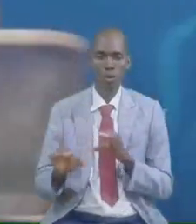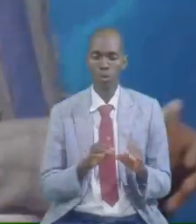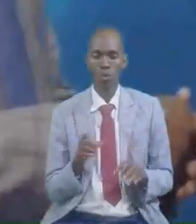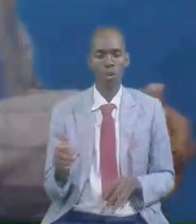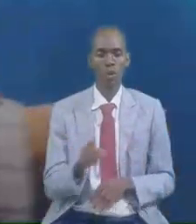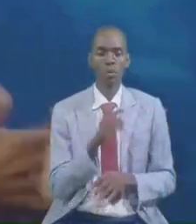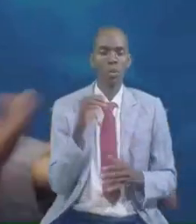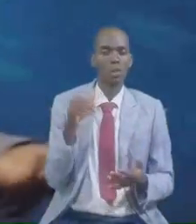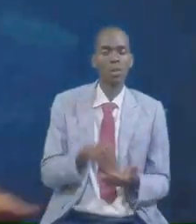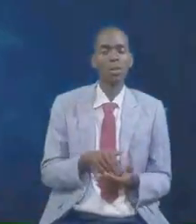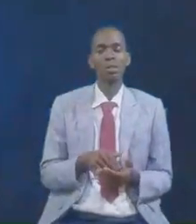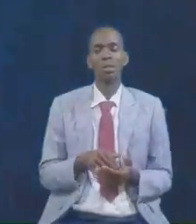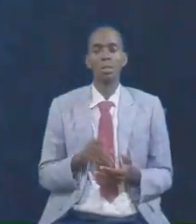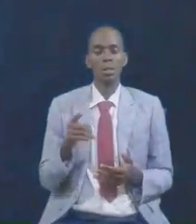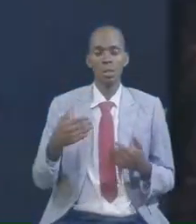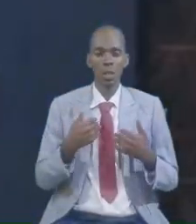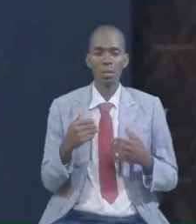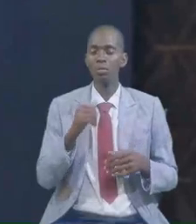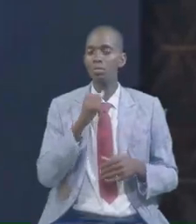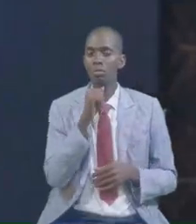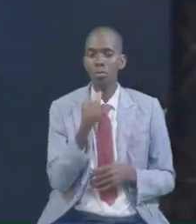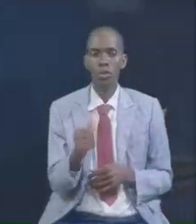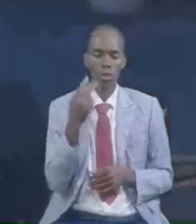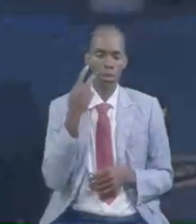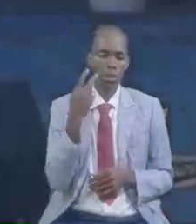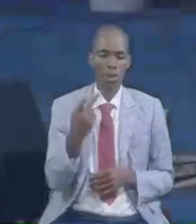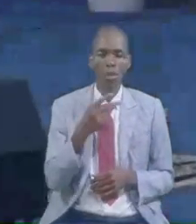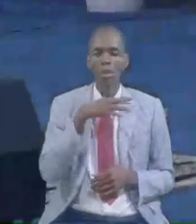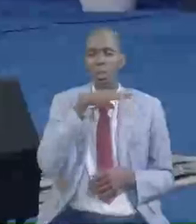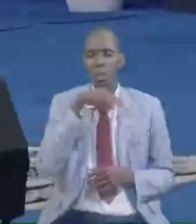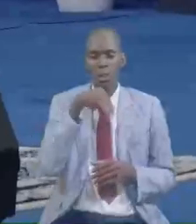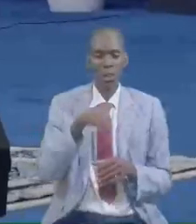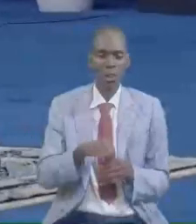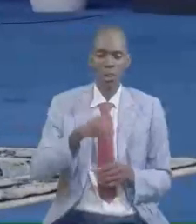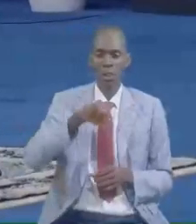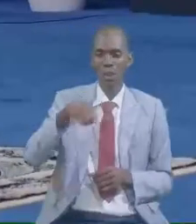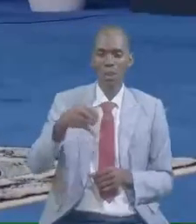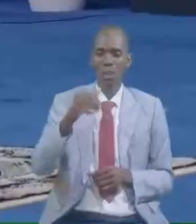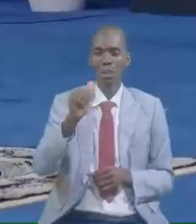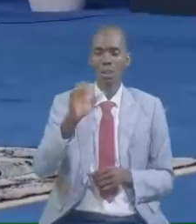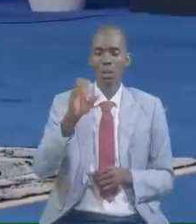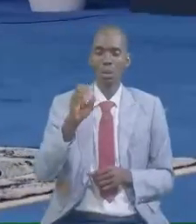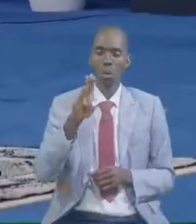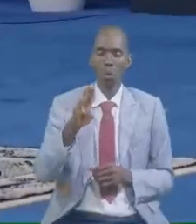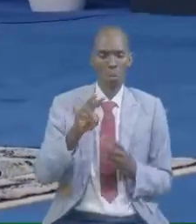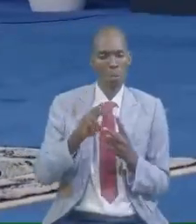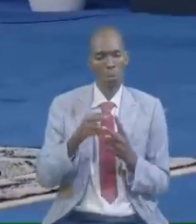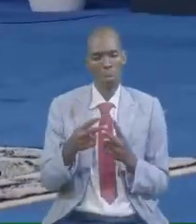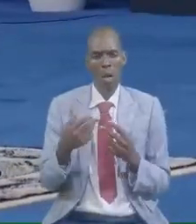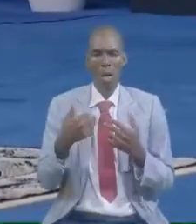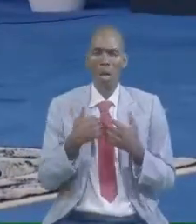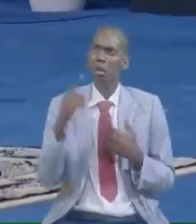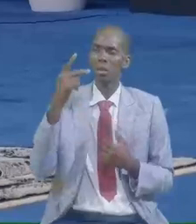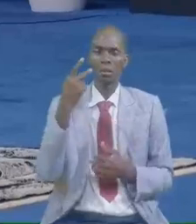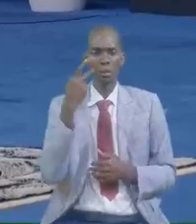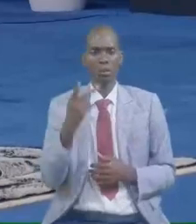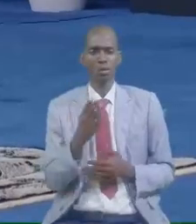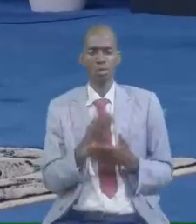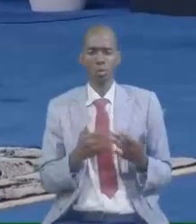ferai plus. Il n'aperçoit point d'iniquité en Jacob, il ne voit point d'injustice en